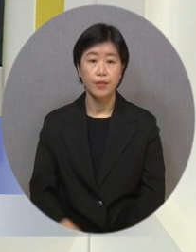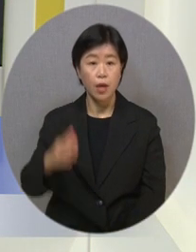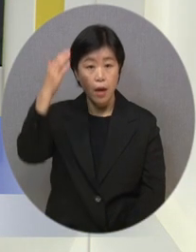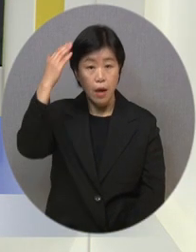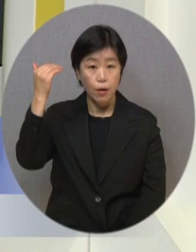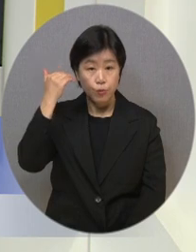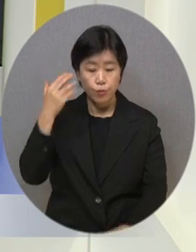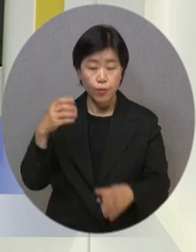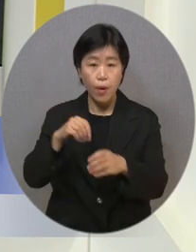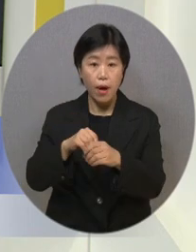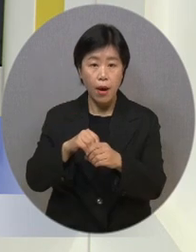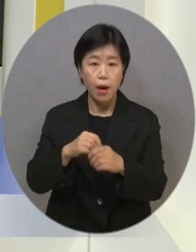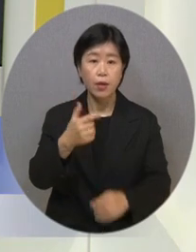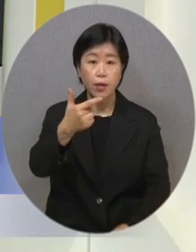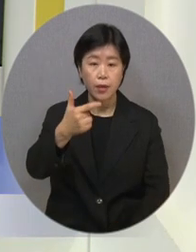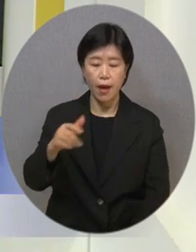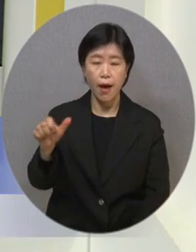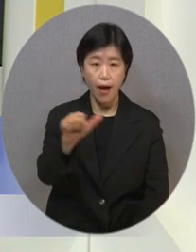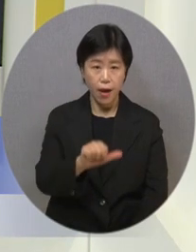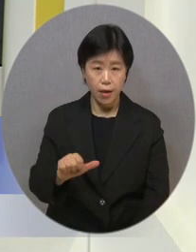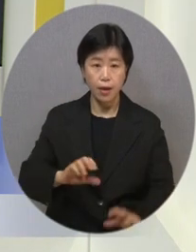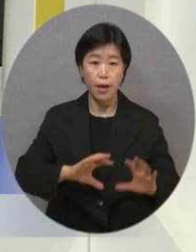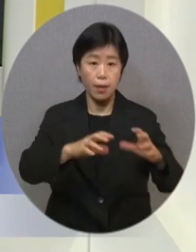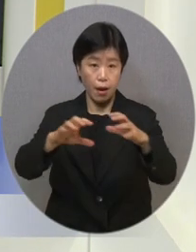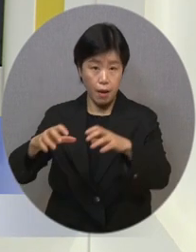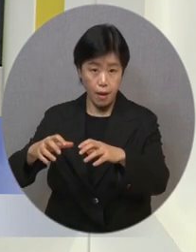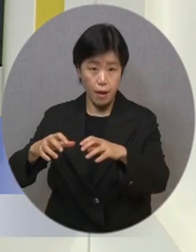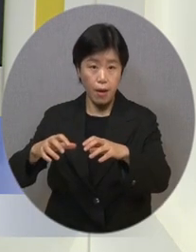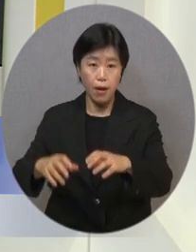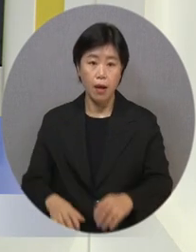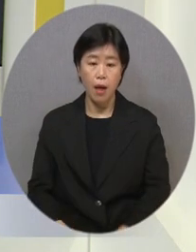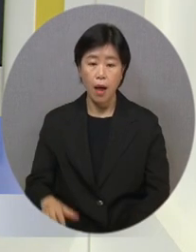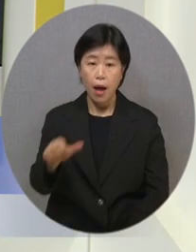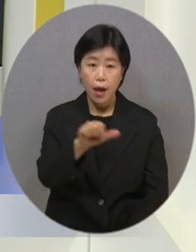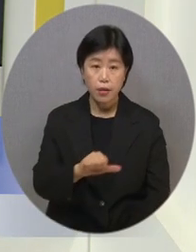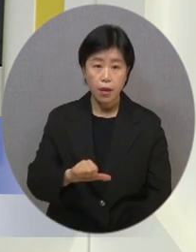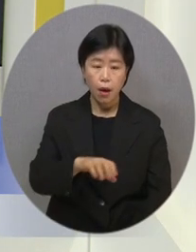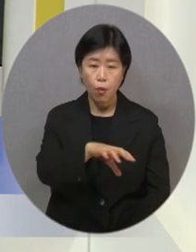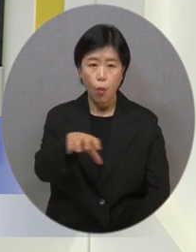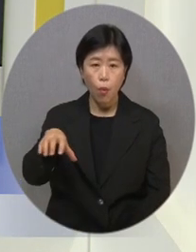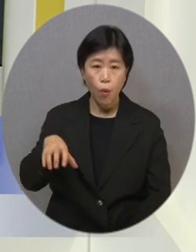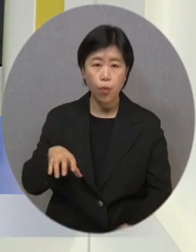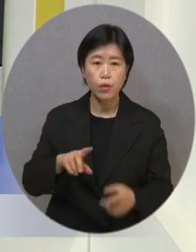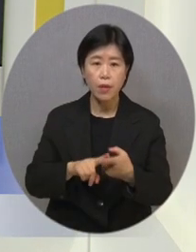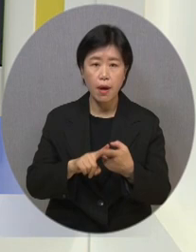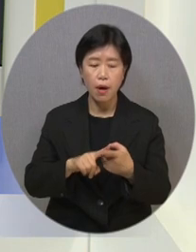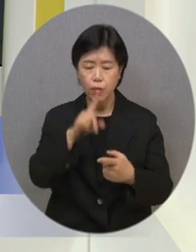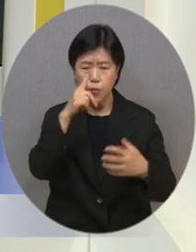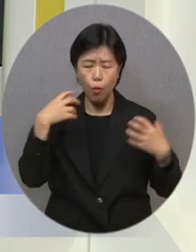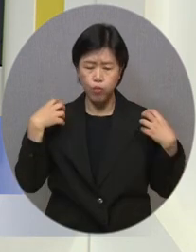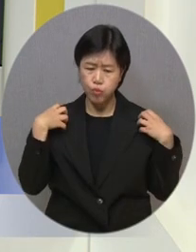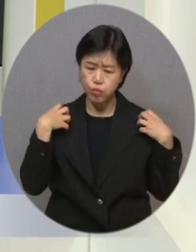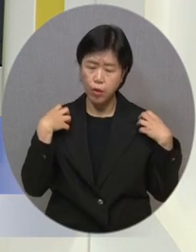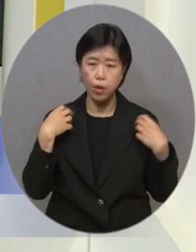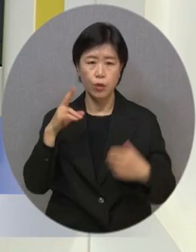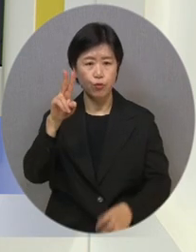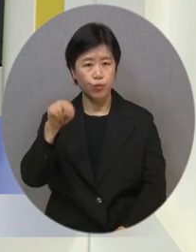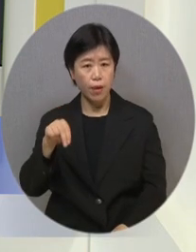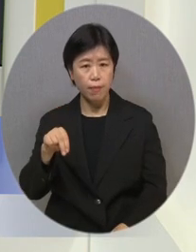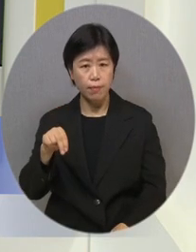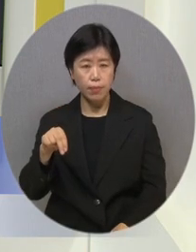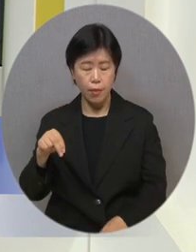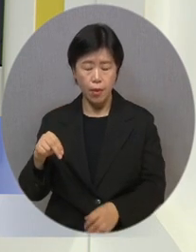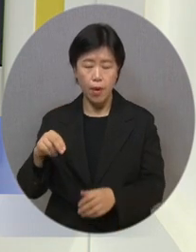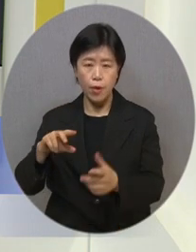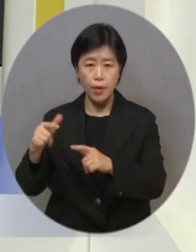대한민국을 포함한 여섯 개 아시아 국가가 아시아 지역 내 각국 정부의 UN 장애인 권리협약 이행을 위한